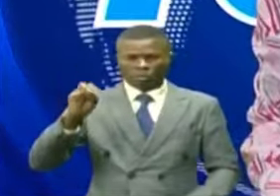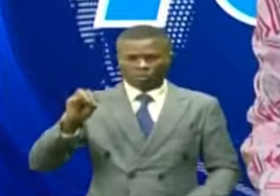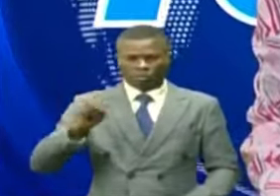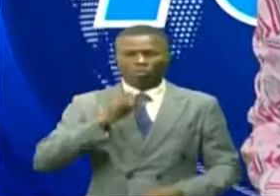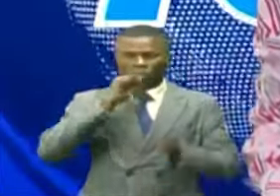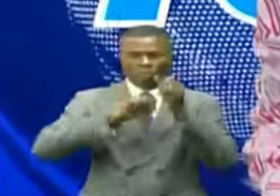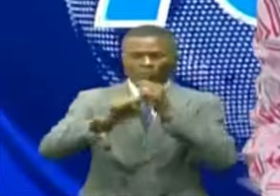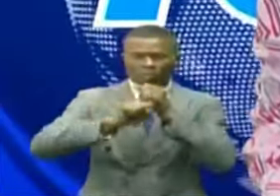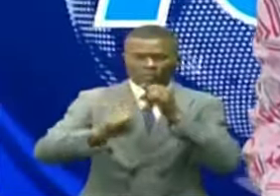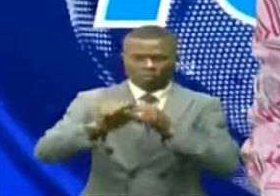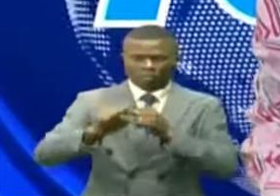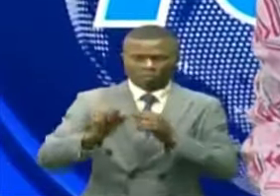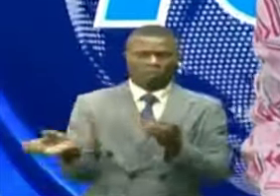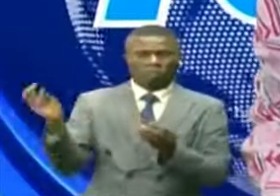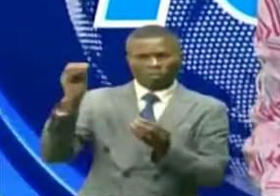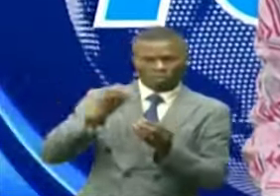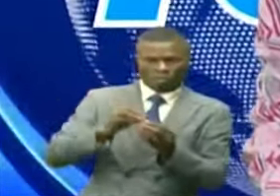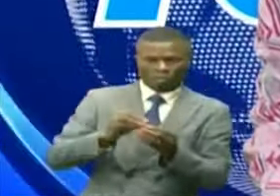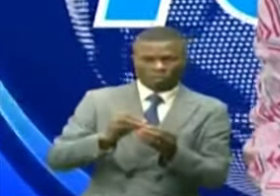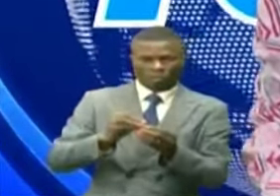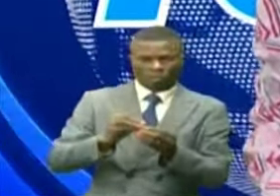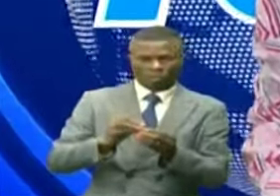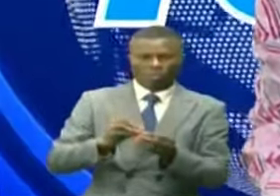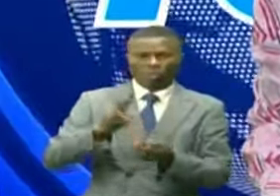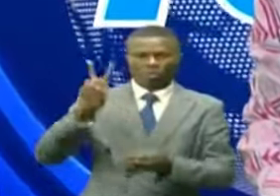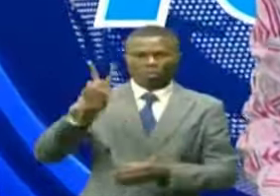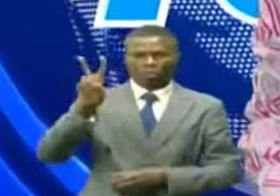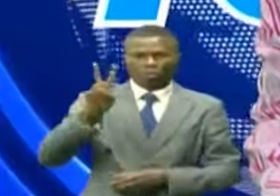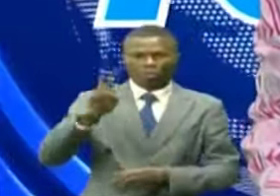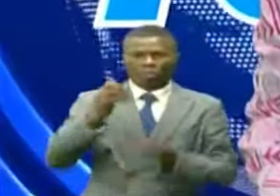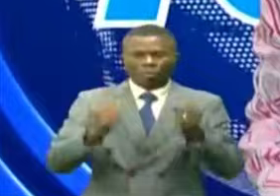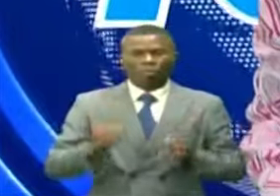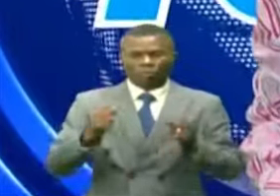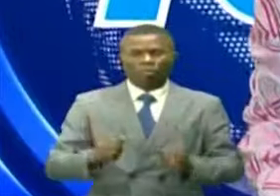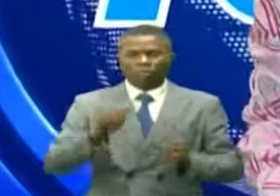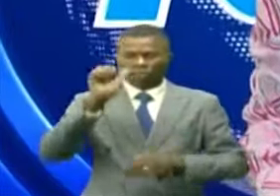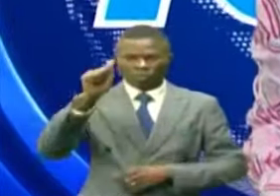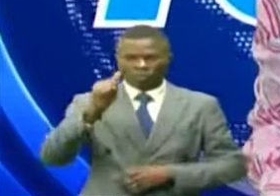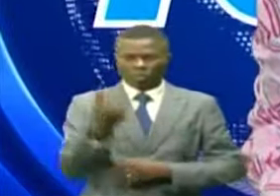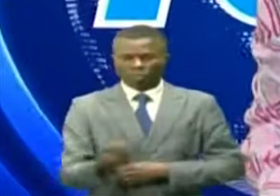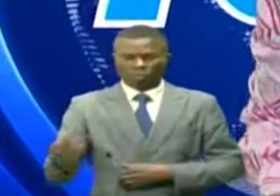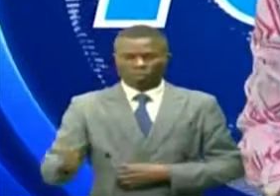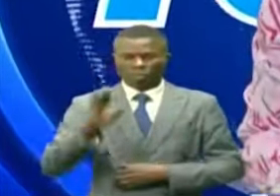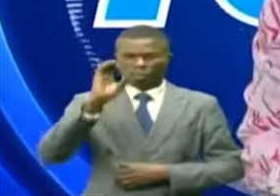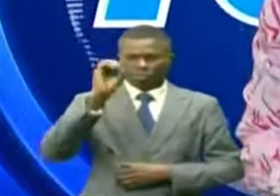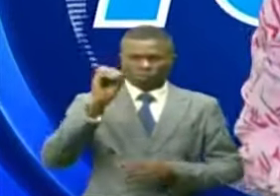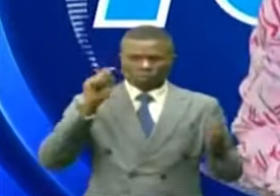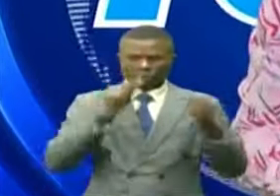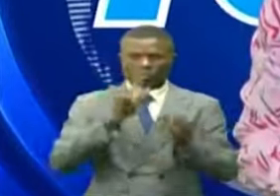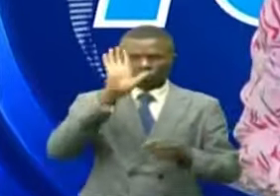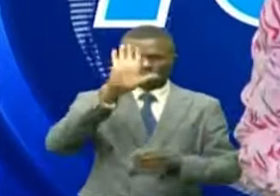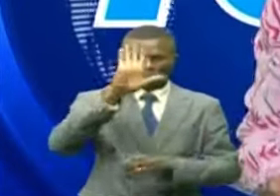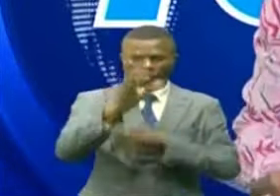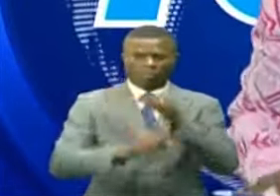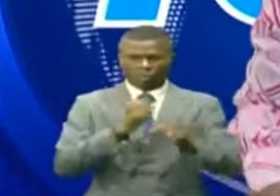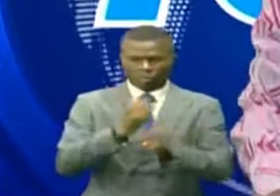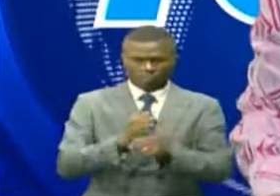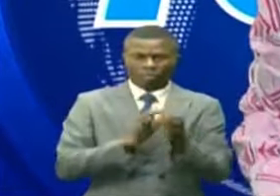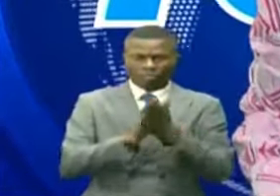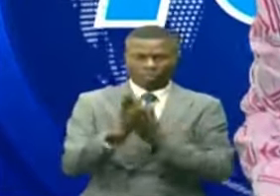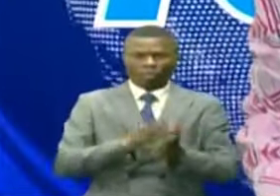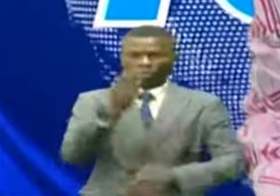campagne de supplémentation en vitamine A seuls les enfants de 0 à 5 ans sont concernés par